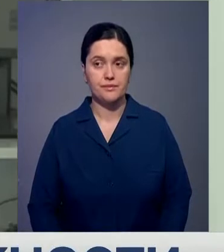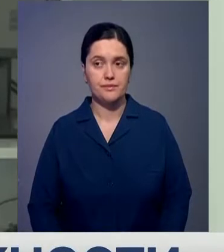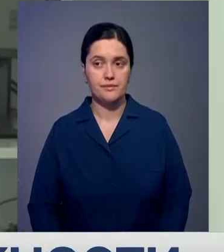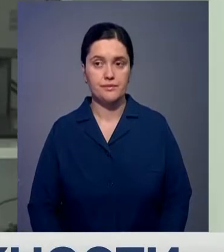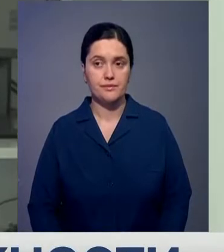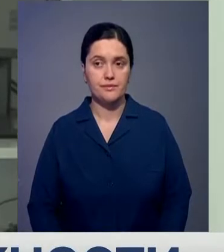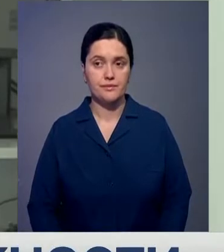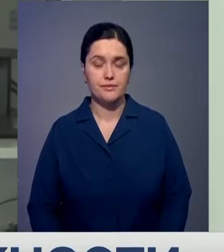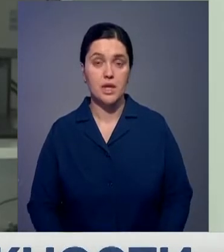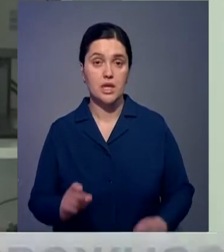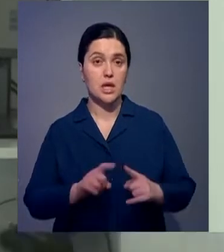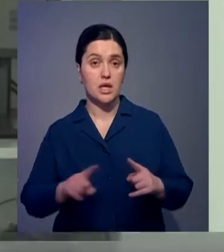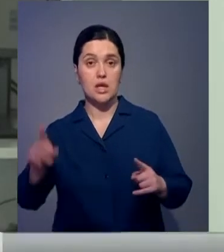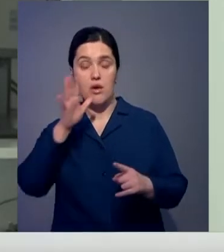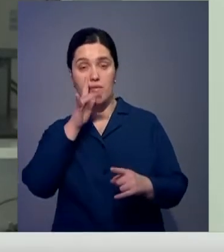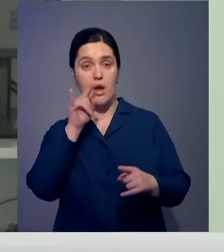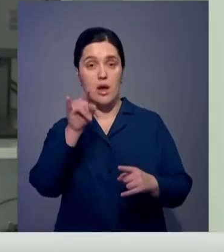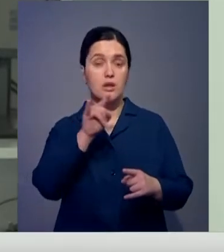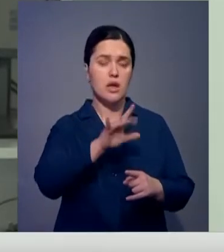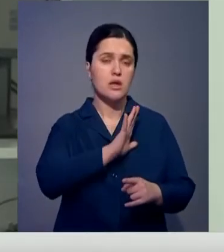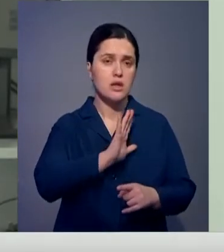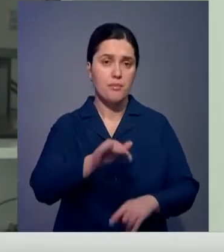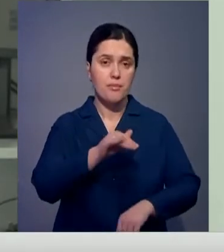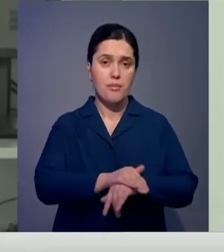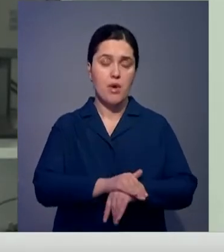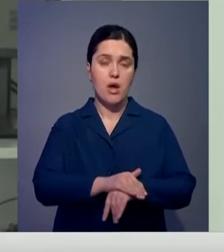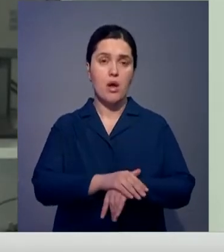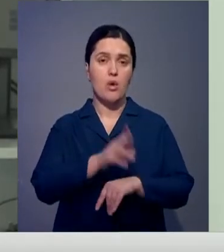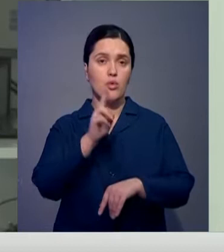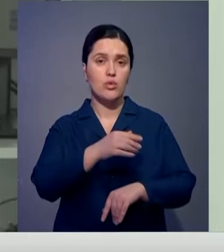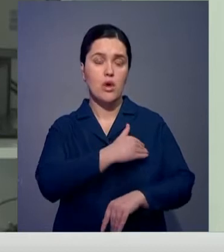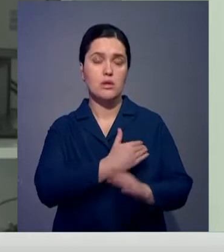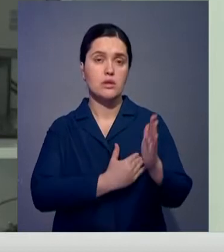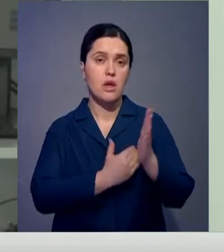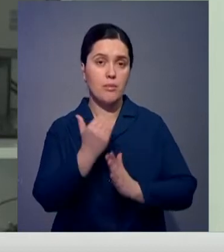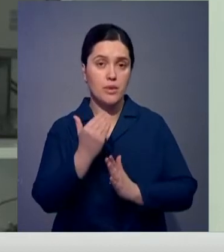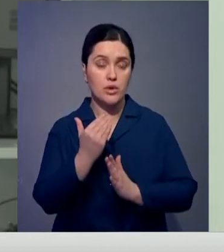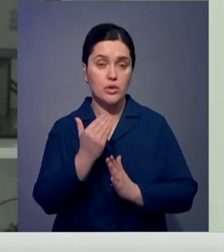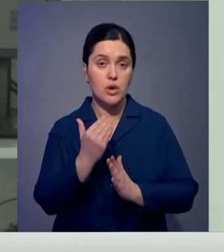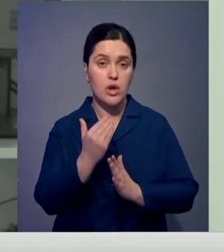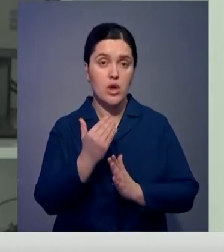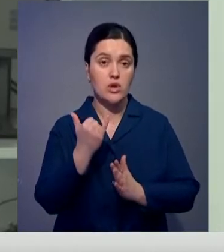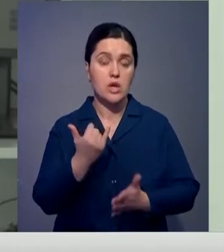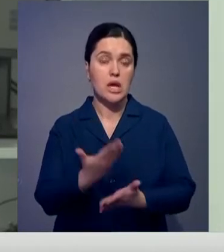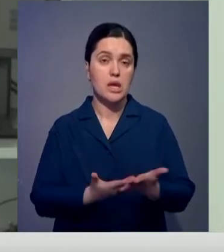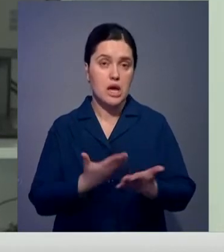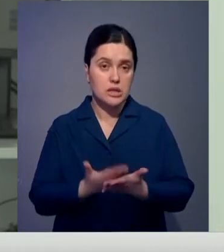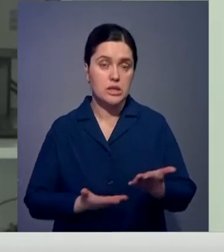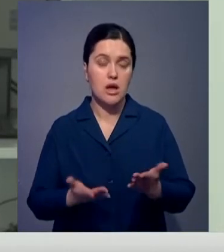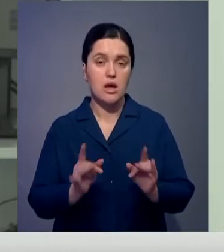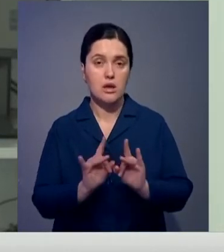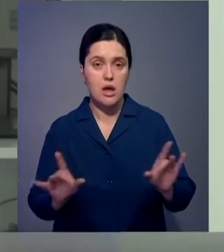за это время в аэропорту не было зарегистрировано ни одного пассажира с повышенной температурой ведется разъяснительная работа с